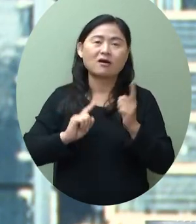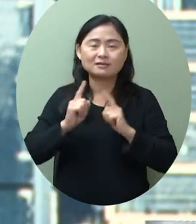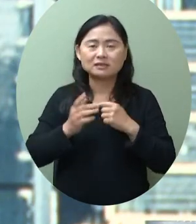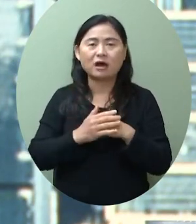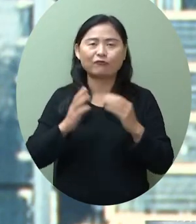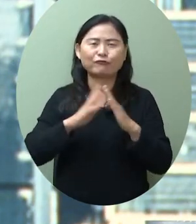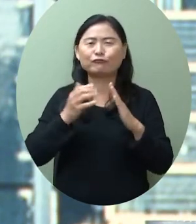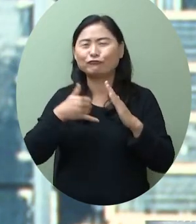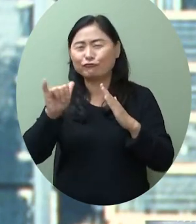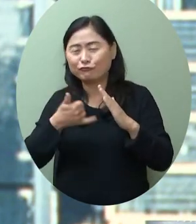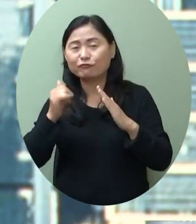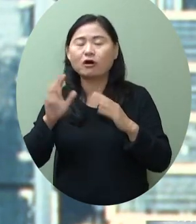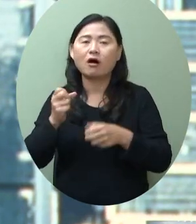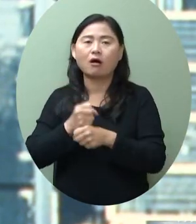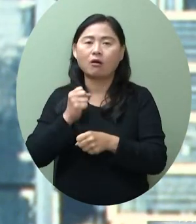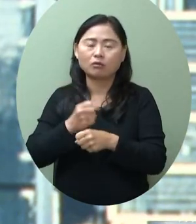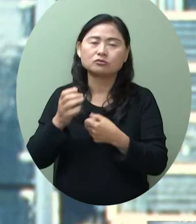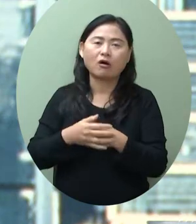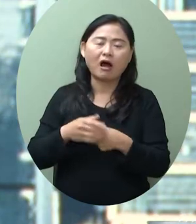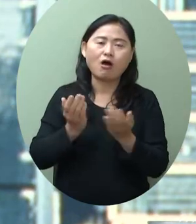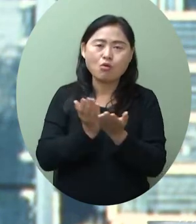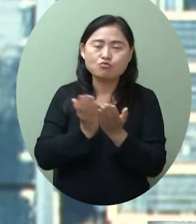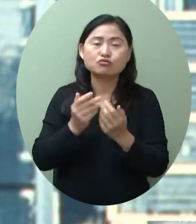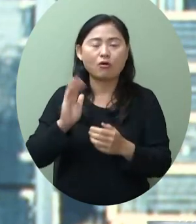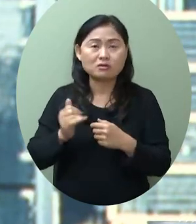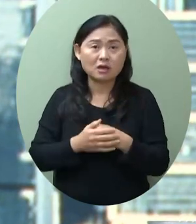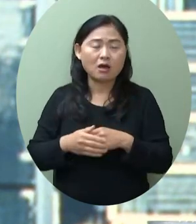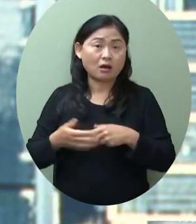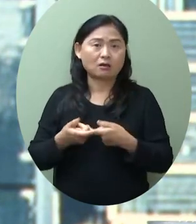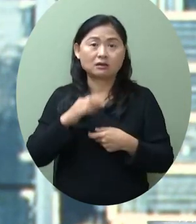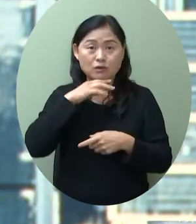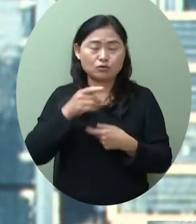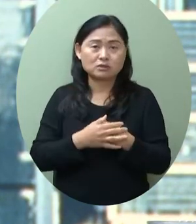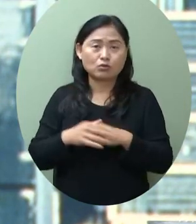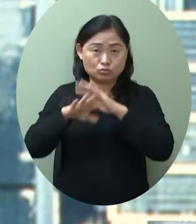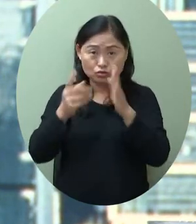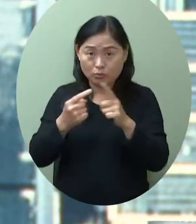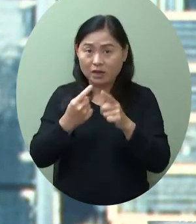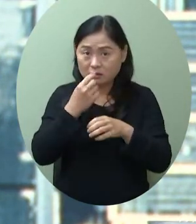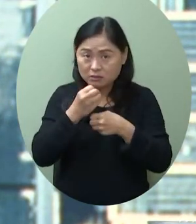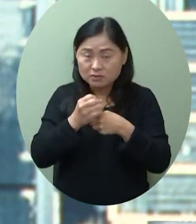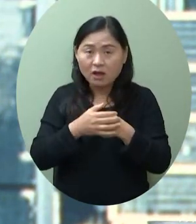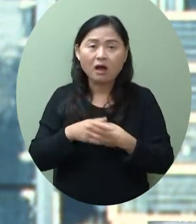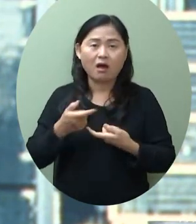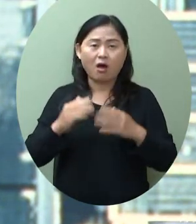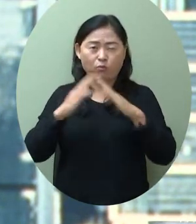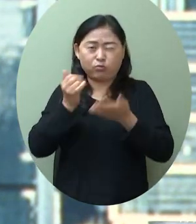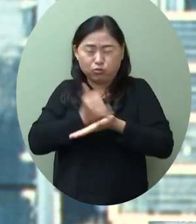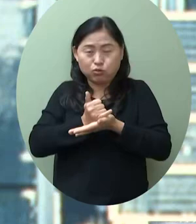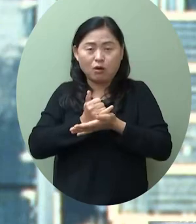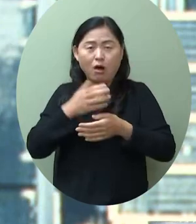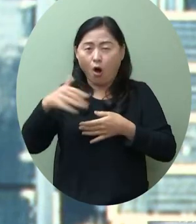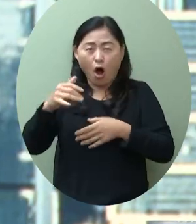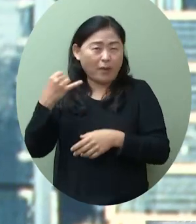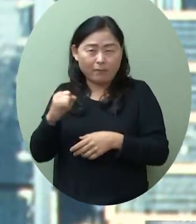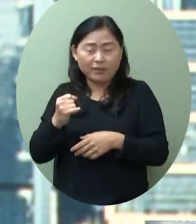嘅活動。咁所以呢一種嘅要禁足嘅全民檢測咧，恐怕喺香港唔係一個好適合嘅方法，亦都未必